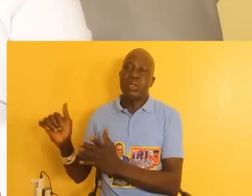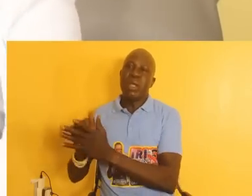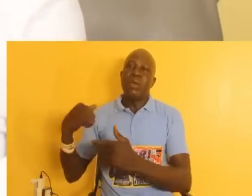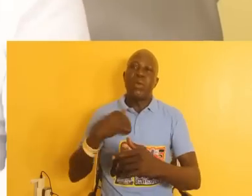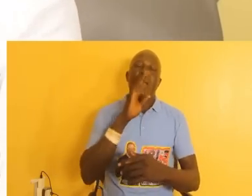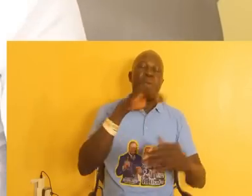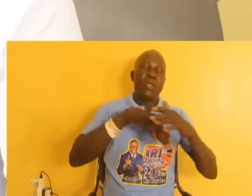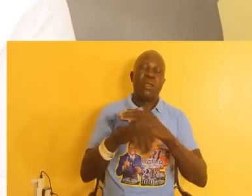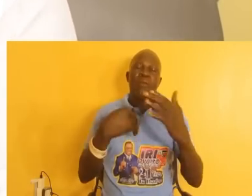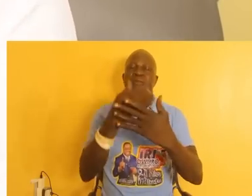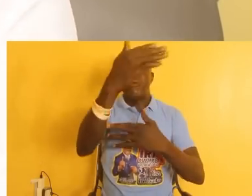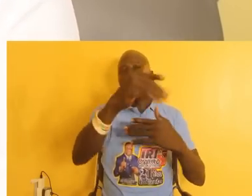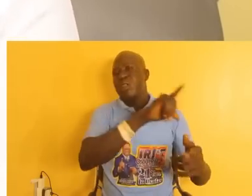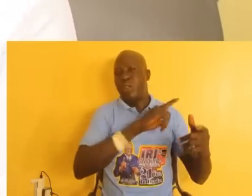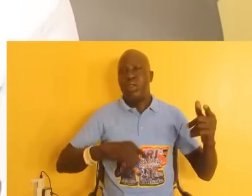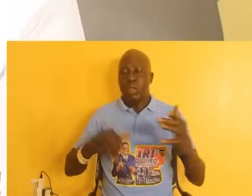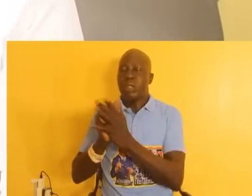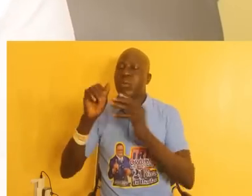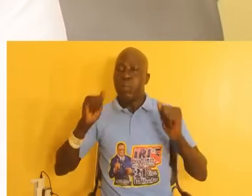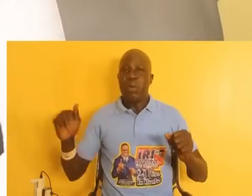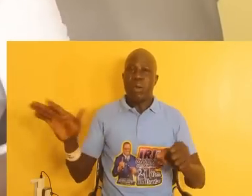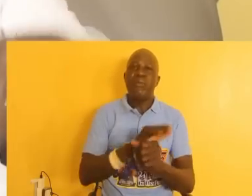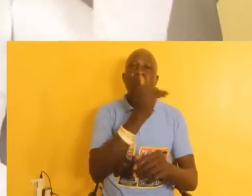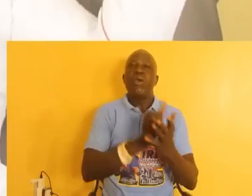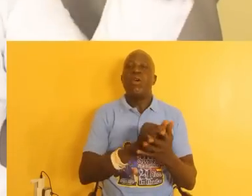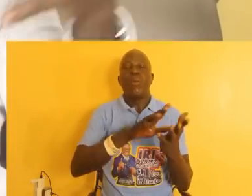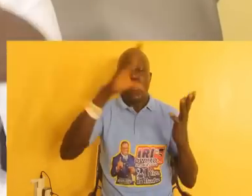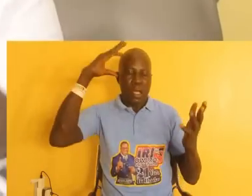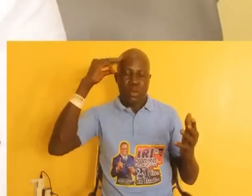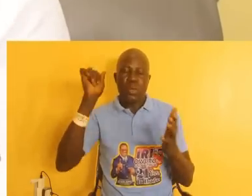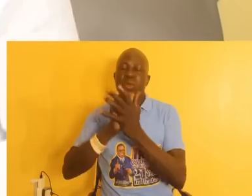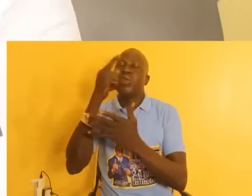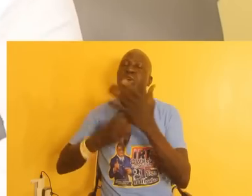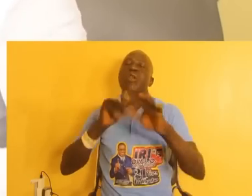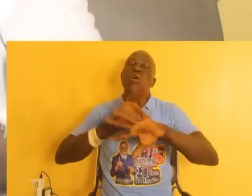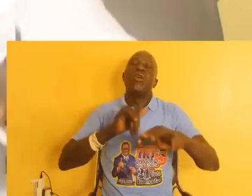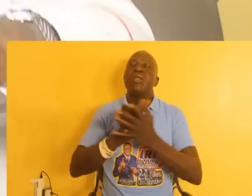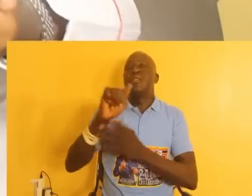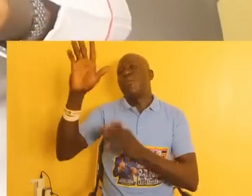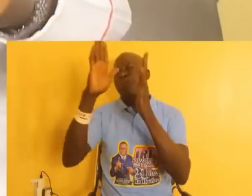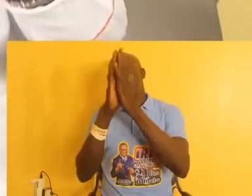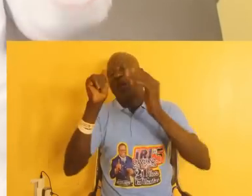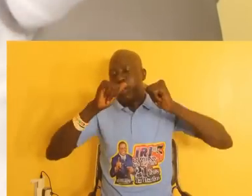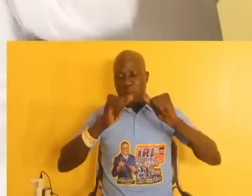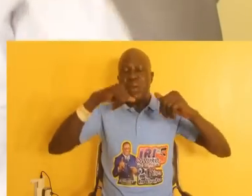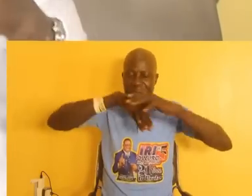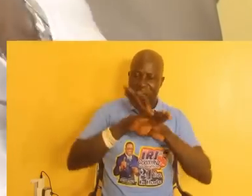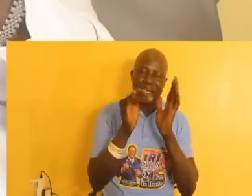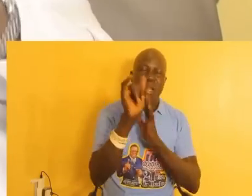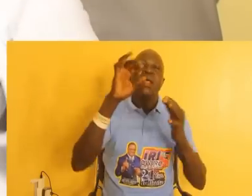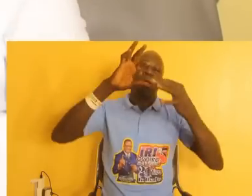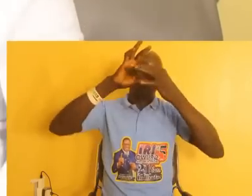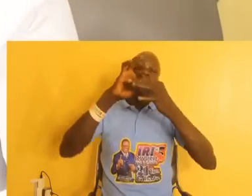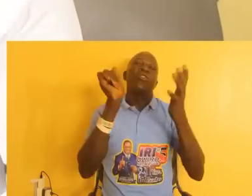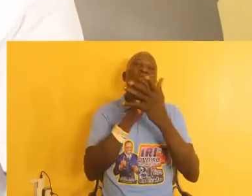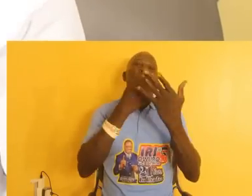wà níwájú olúwa. Ó máa ní agbára. Ẹ wá express tán pè ní àdúrà. Àti agbára tó wà nínú ẹ. Connection